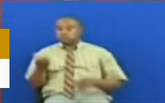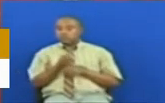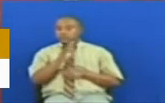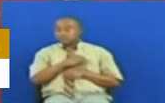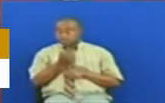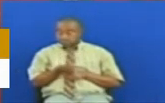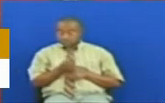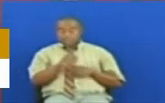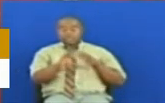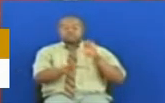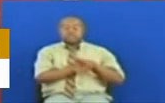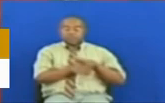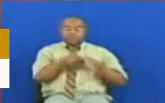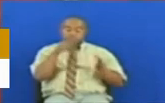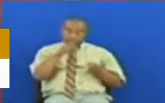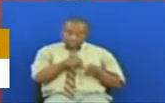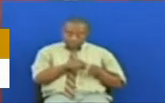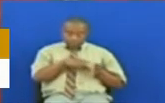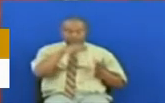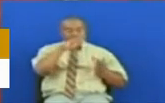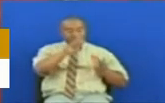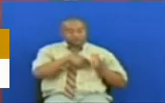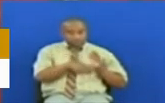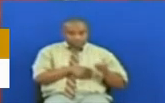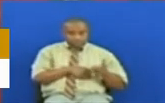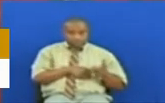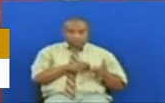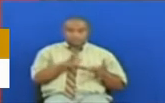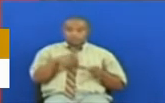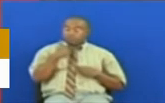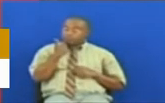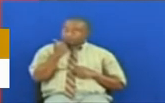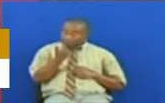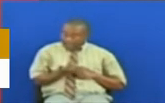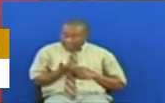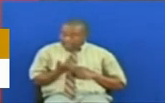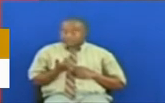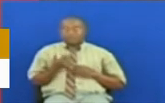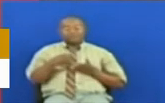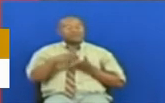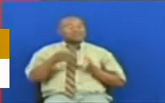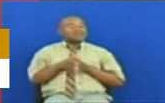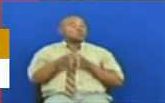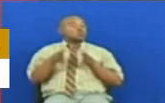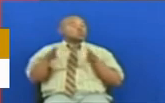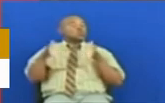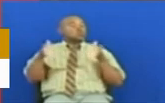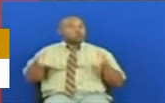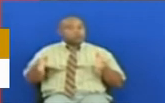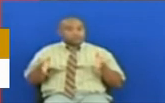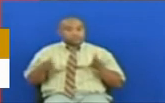inachakatwa hapa hapa Tanzania, baadaye multiplier effect yake itakuwa ni kubwa sana na nchi yetu